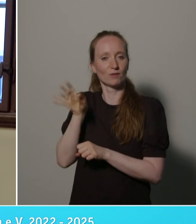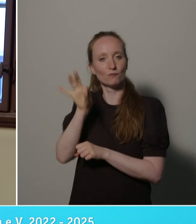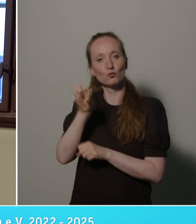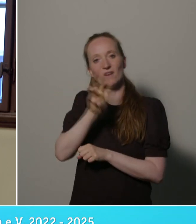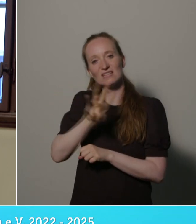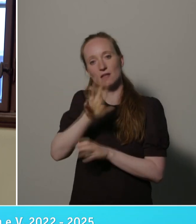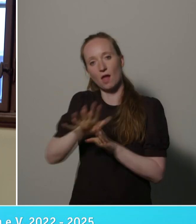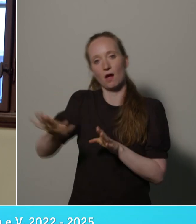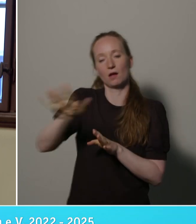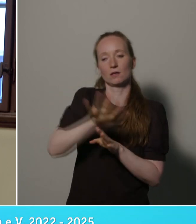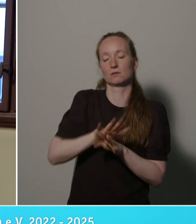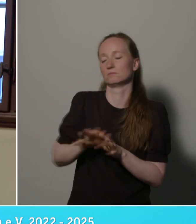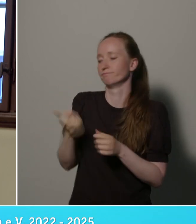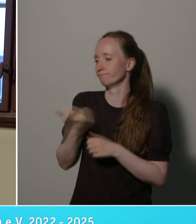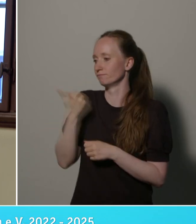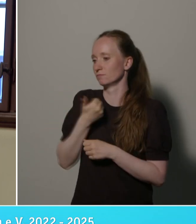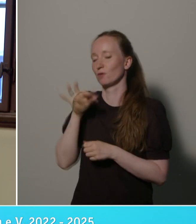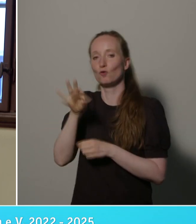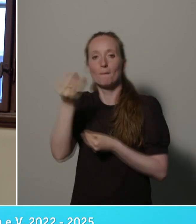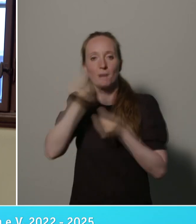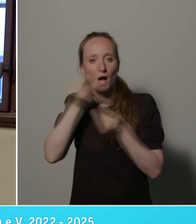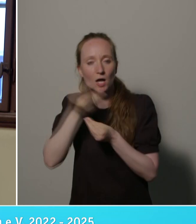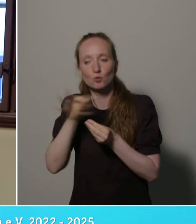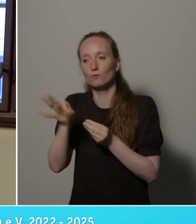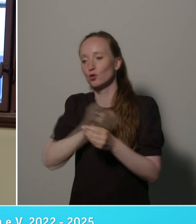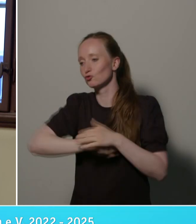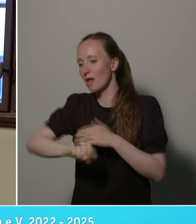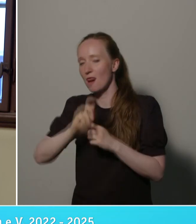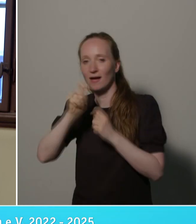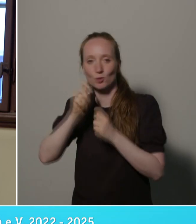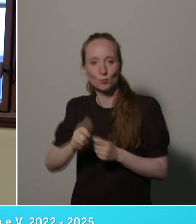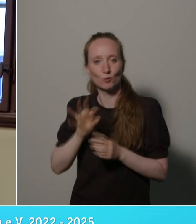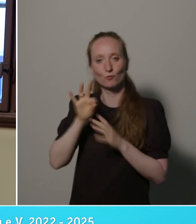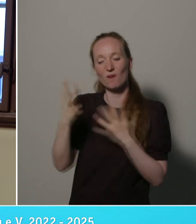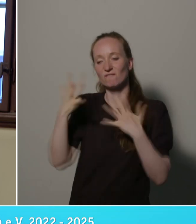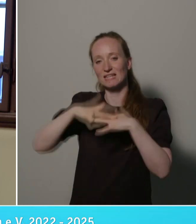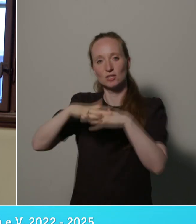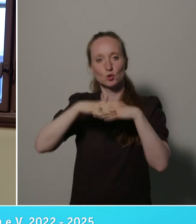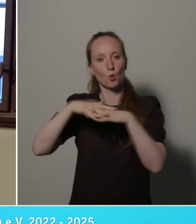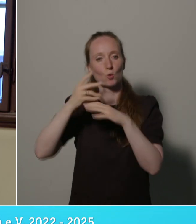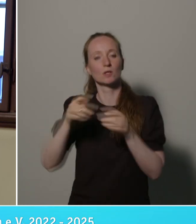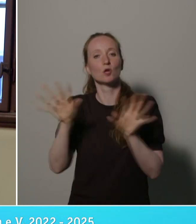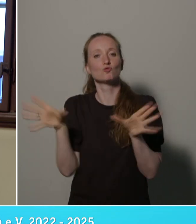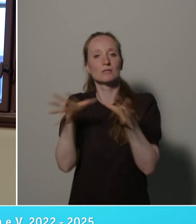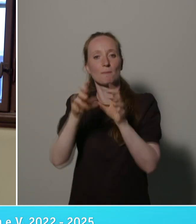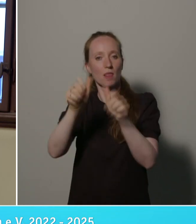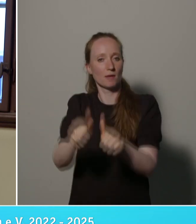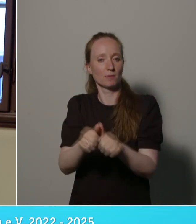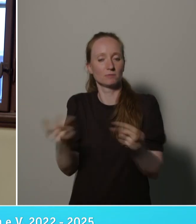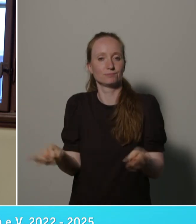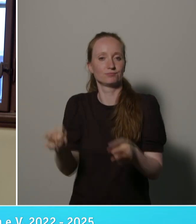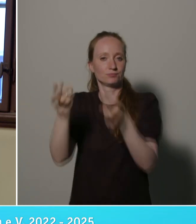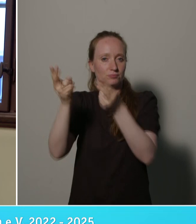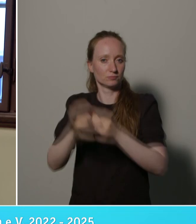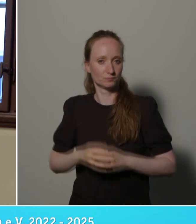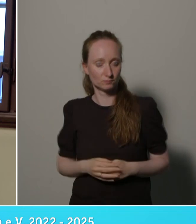in Bezug auf Beratung, auf niederschwellige Angebote, auf Vernetzung und auf Förderung des Zusammenlebens. Also sie ermöglichen